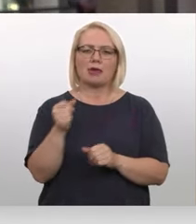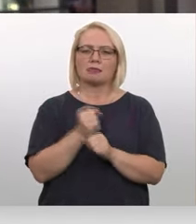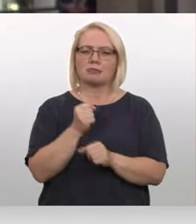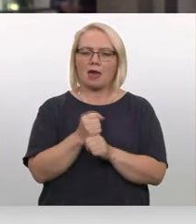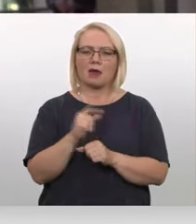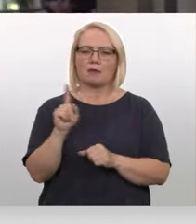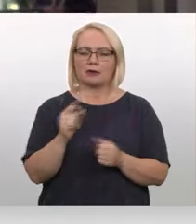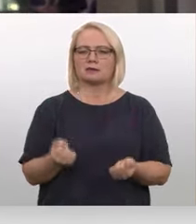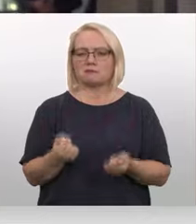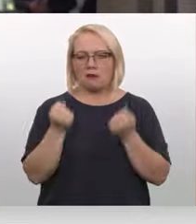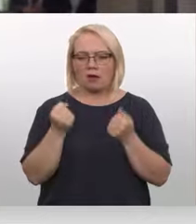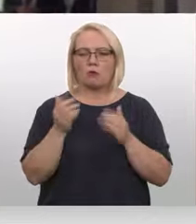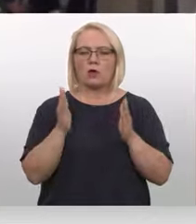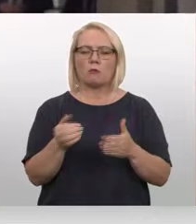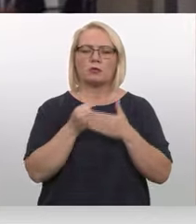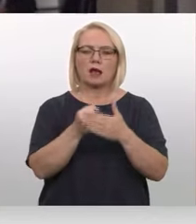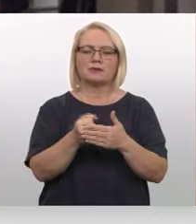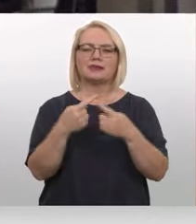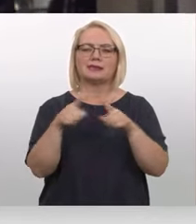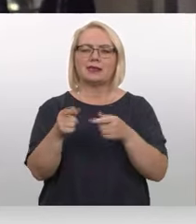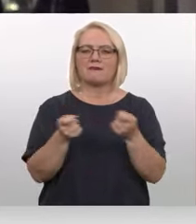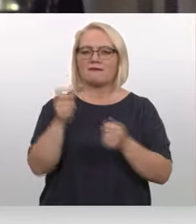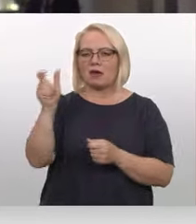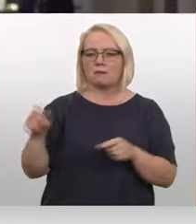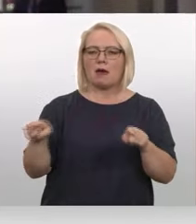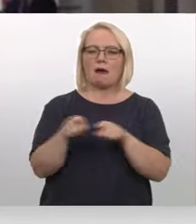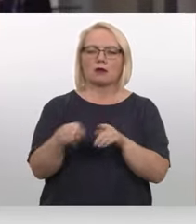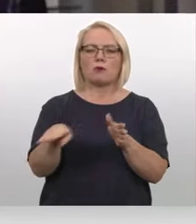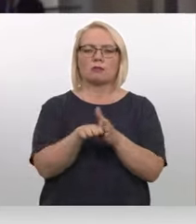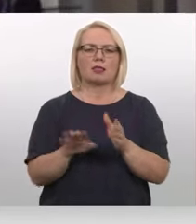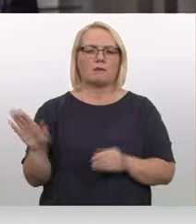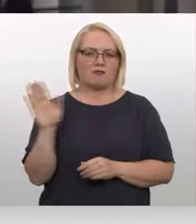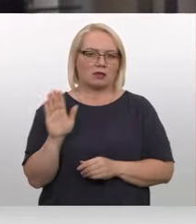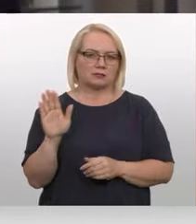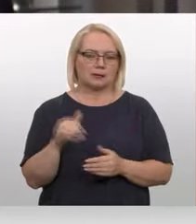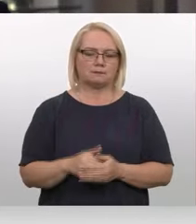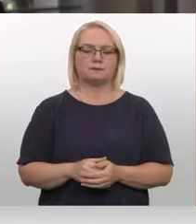un jābūt atbalstam ne tikai no citiem komisāriem, bet arī no dalību valstīm.